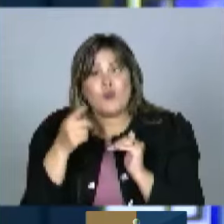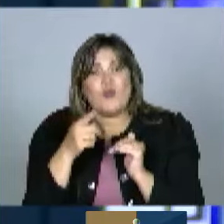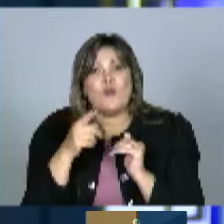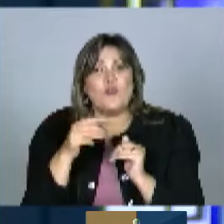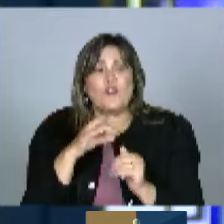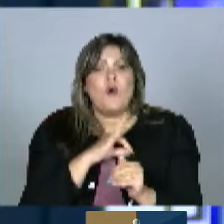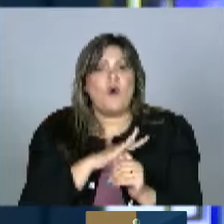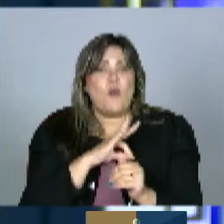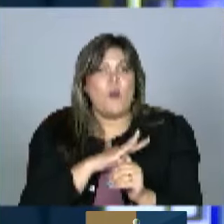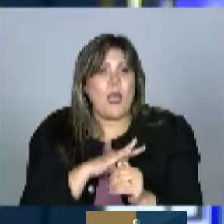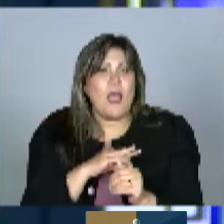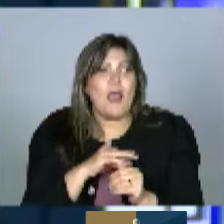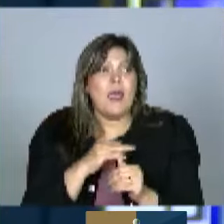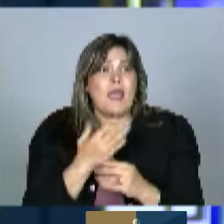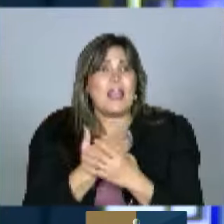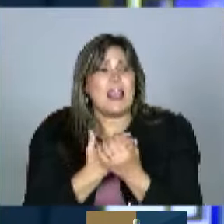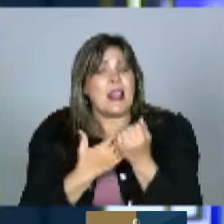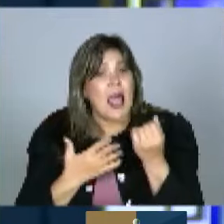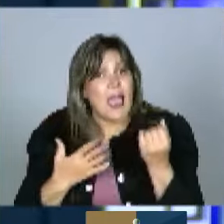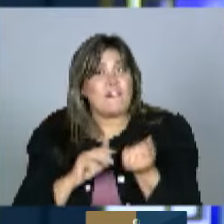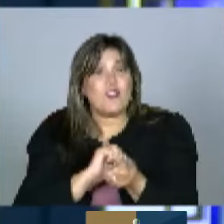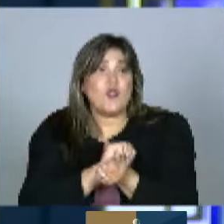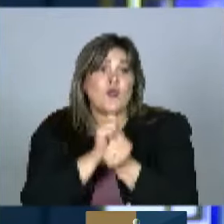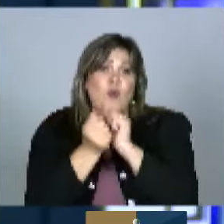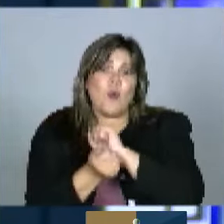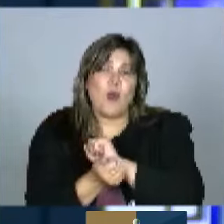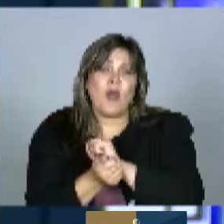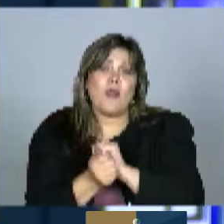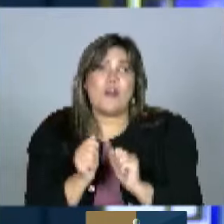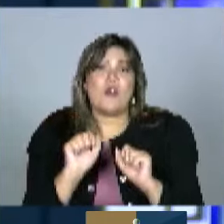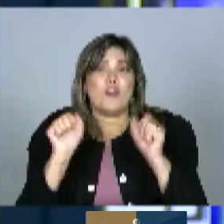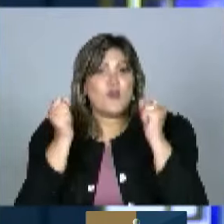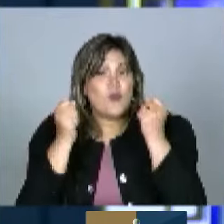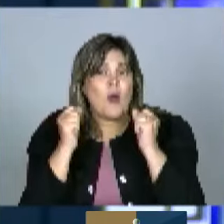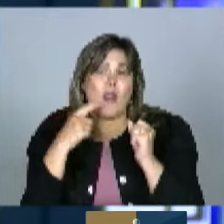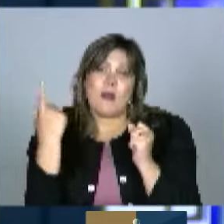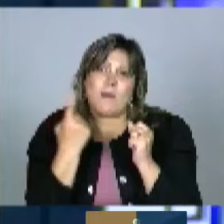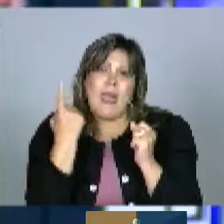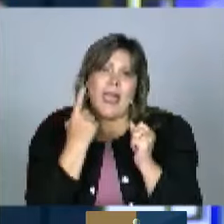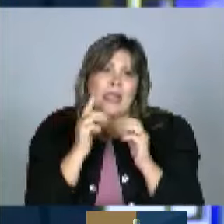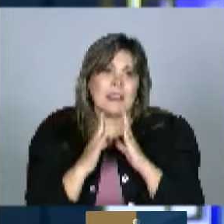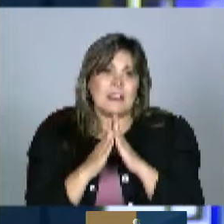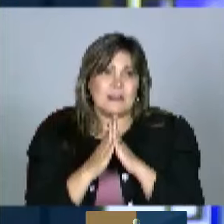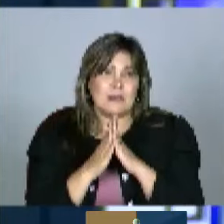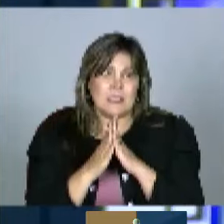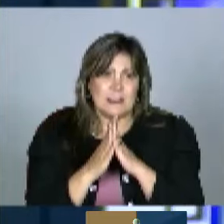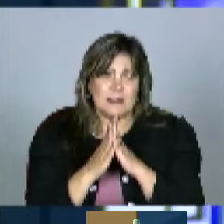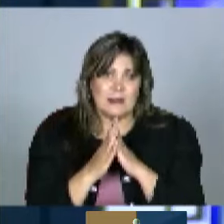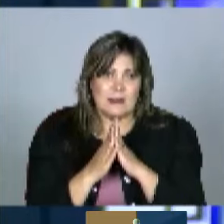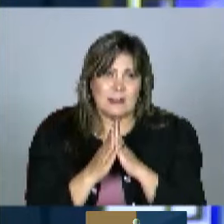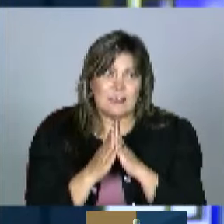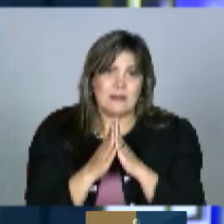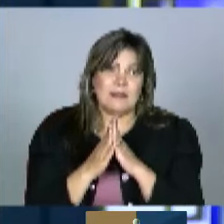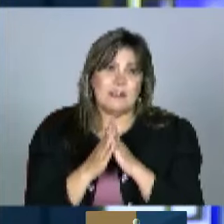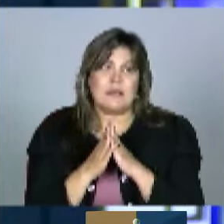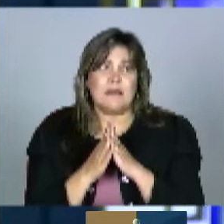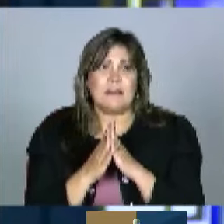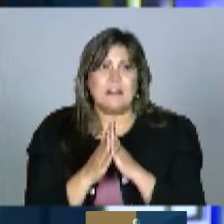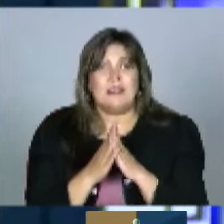وهو اعلان الوراثه وغيروا له العداد بناء على ذلك مش بعقد المزور زي ما بقول مش بعقد مزور هي عرفت